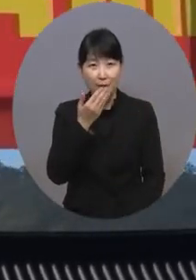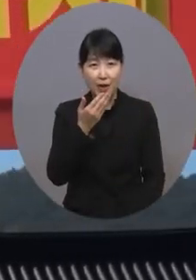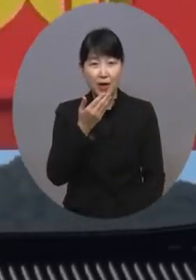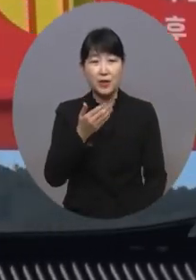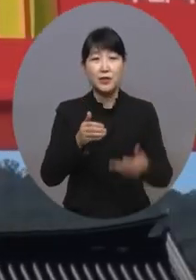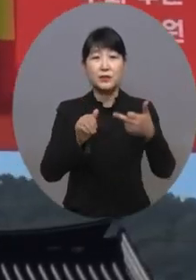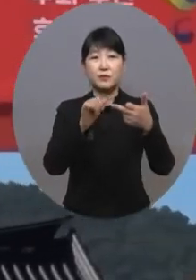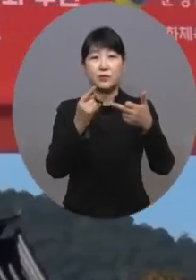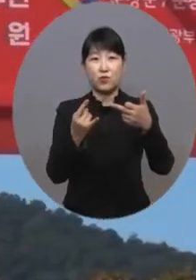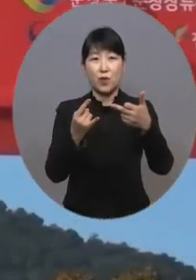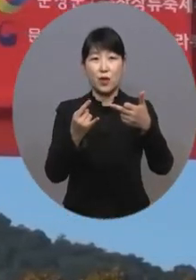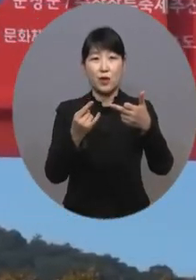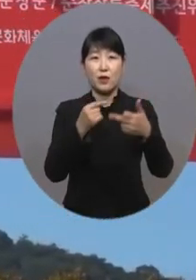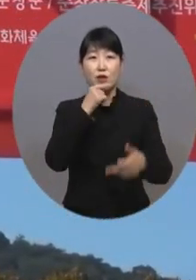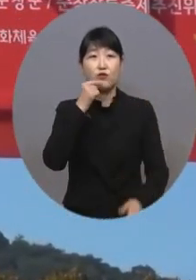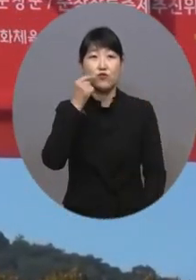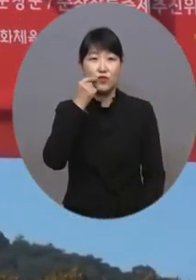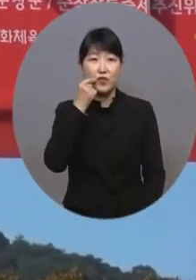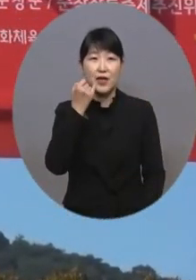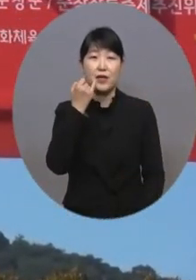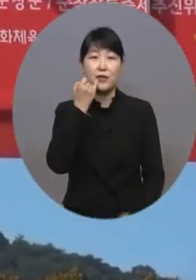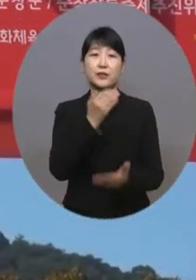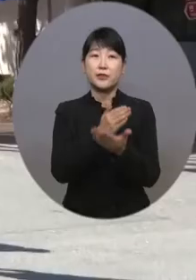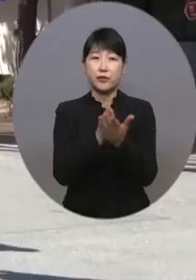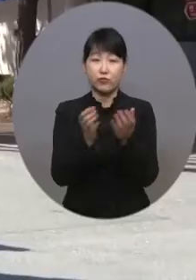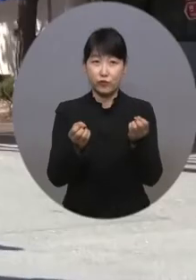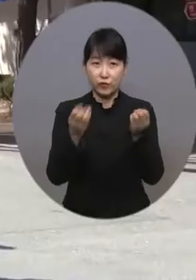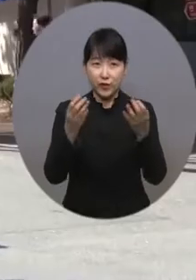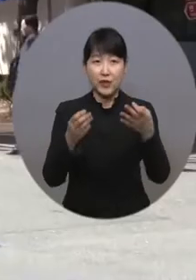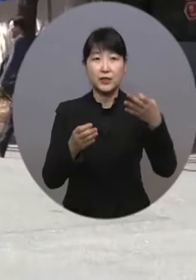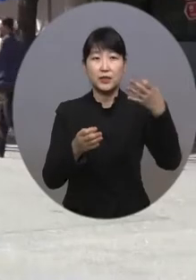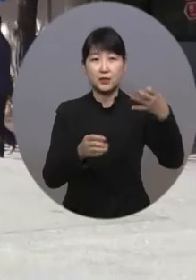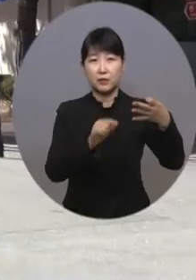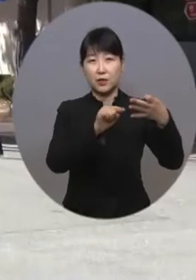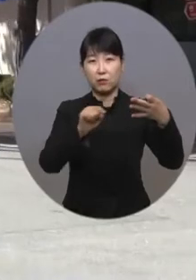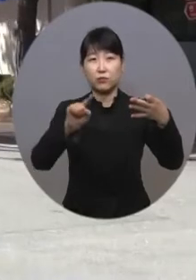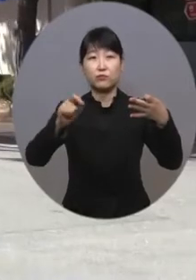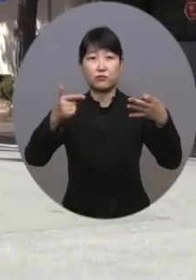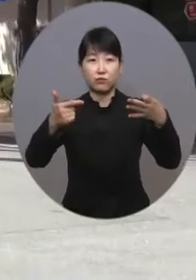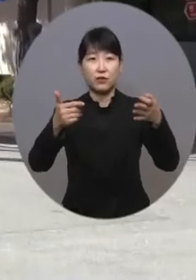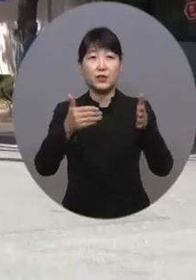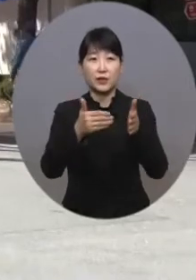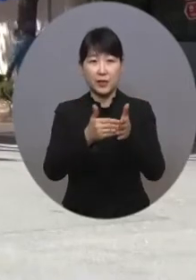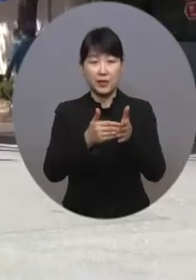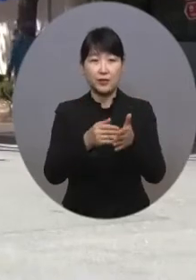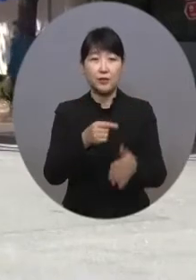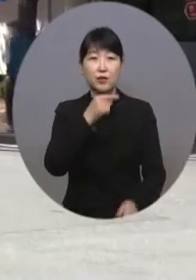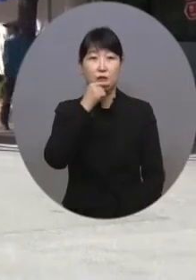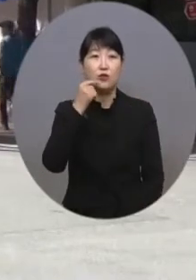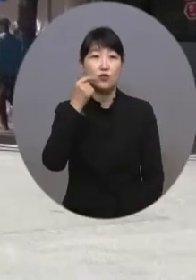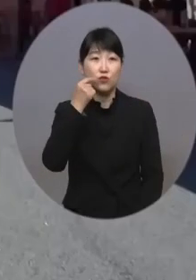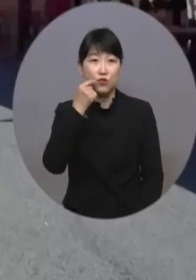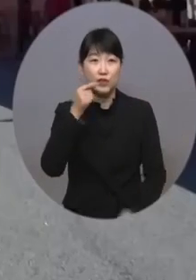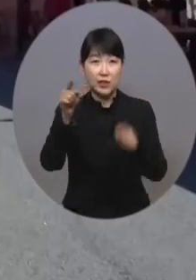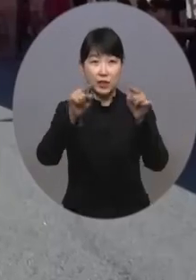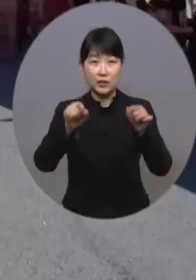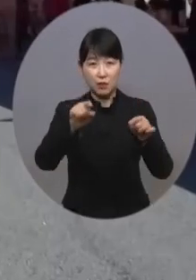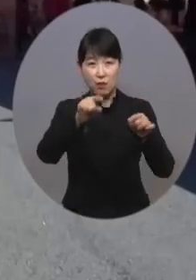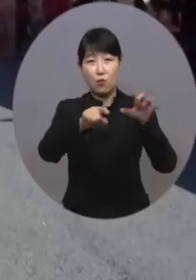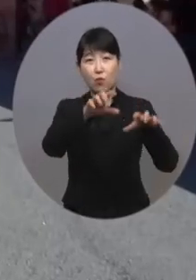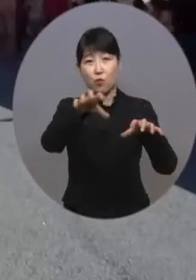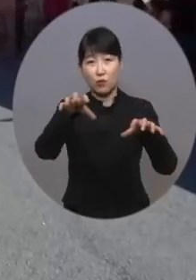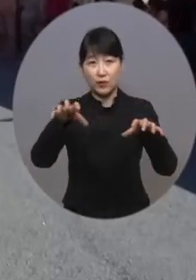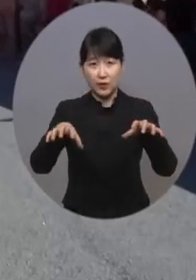제17회 순창 장류축제가 지난 14일부터 16일까지 발효테마파크와 순창